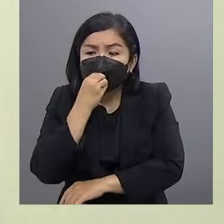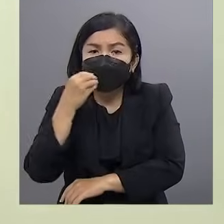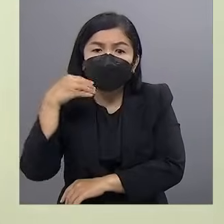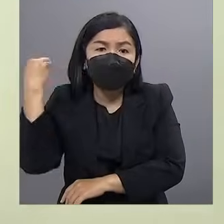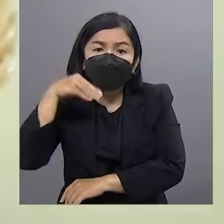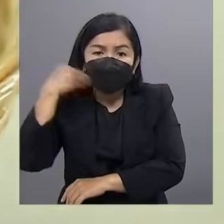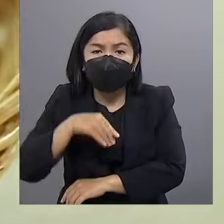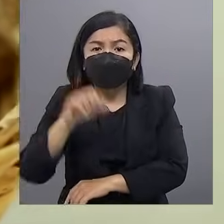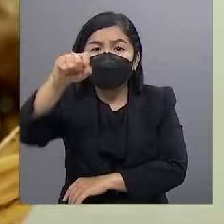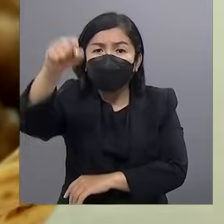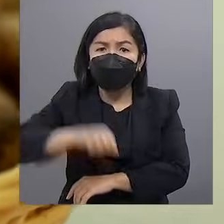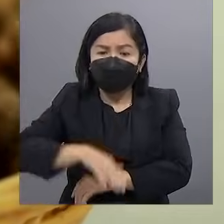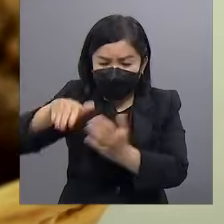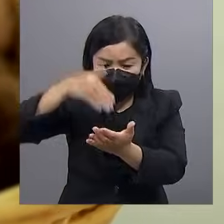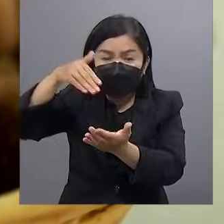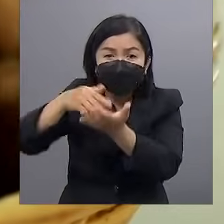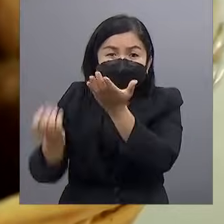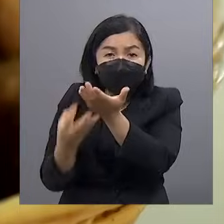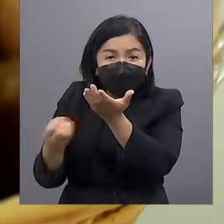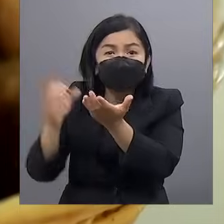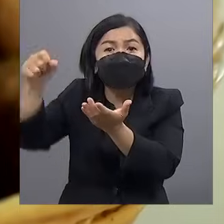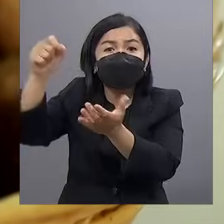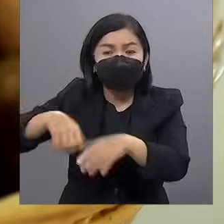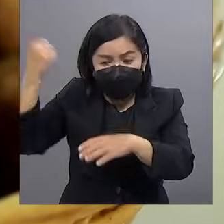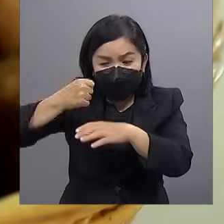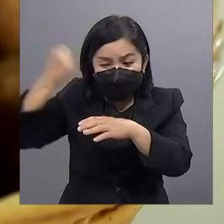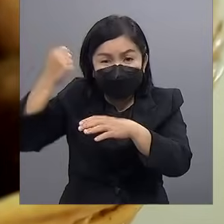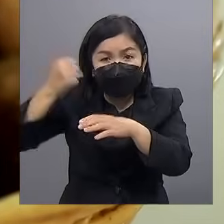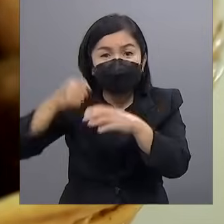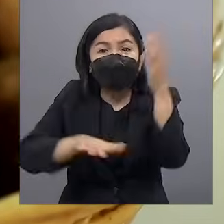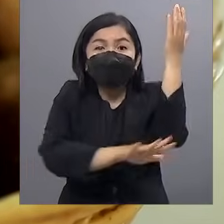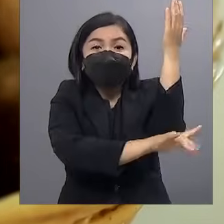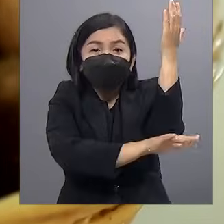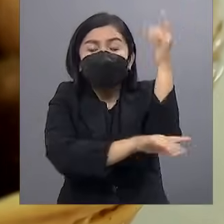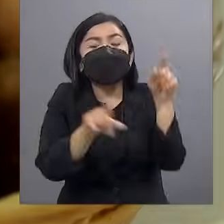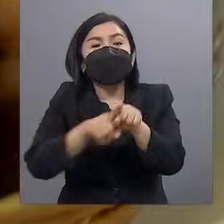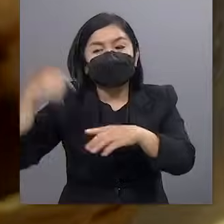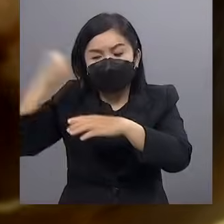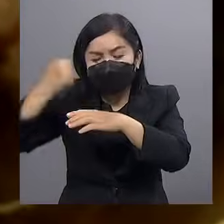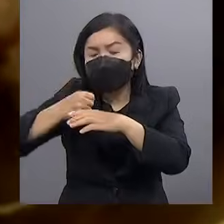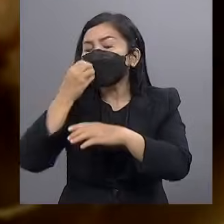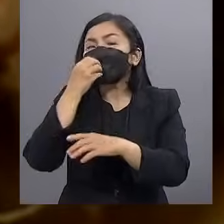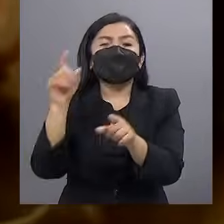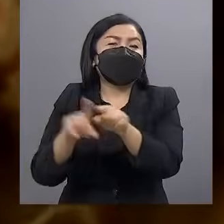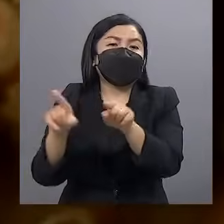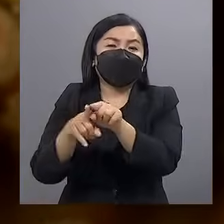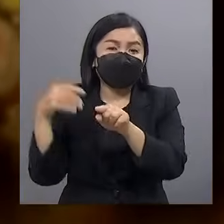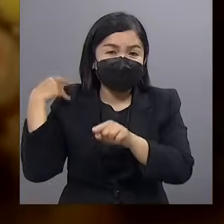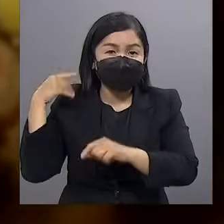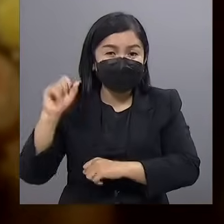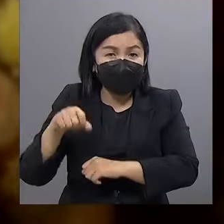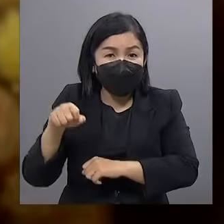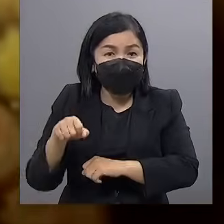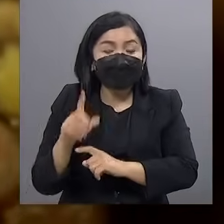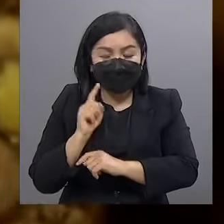จริงเช่นกินขนมจีนน้ำยาเนี่ยที่จะมันก็ต้องใส่กระชายกระชายแคปซูลก็เหมือนก็กินน้ำยาแคปซูลซึ่งจริงๆแล้วเนี่ยมันกินมัน